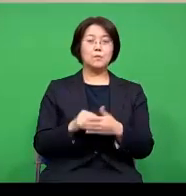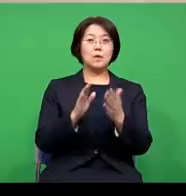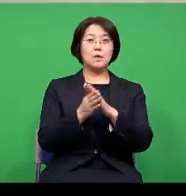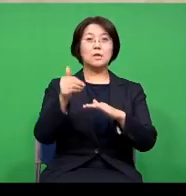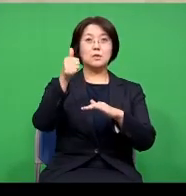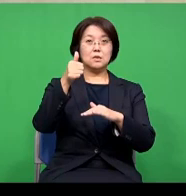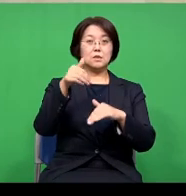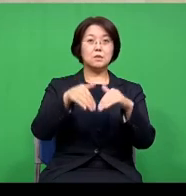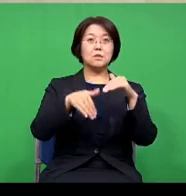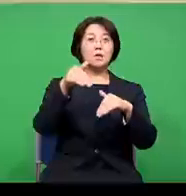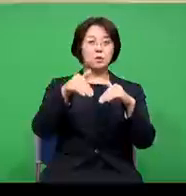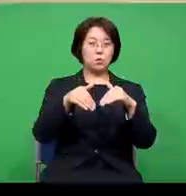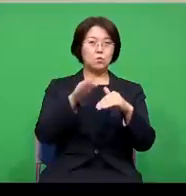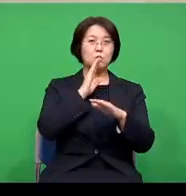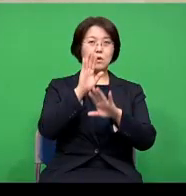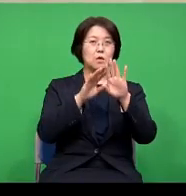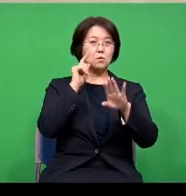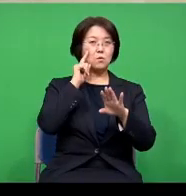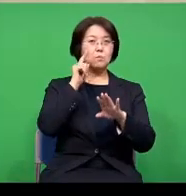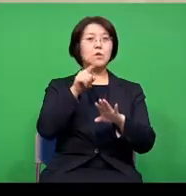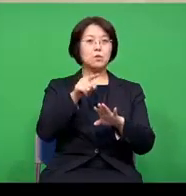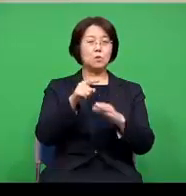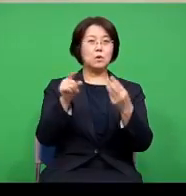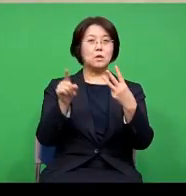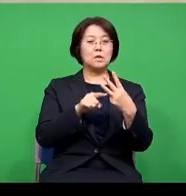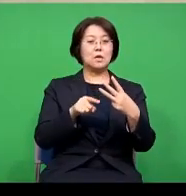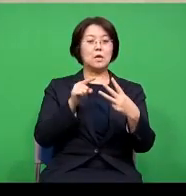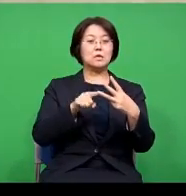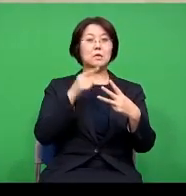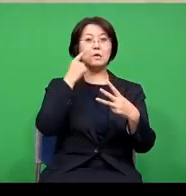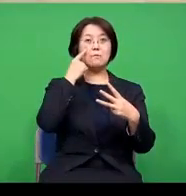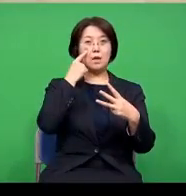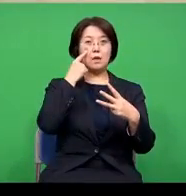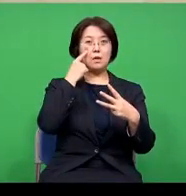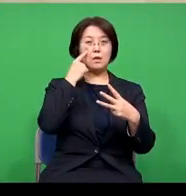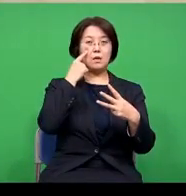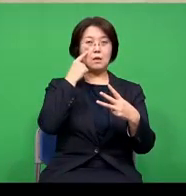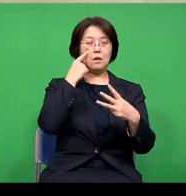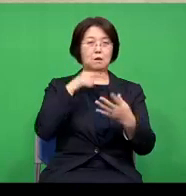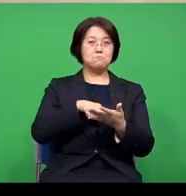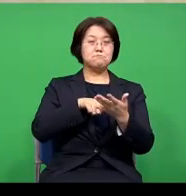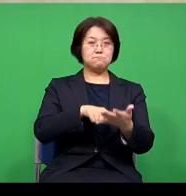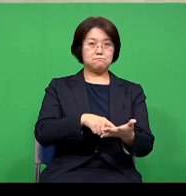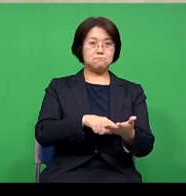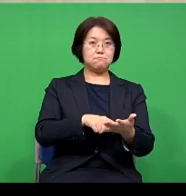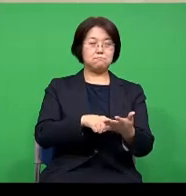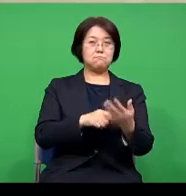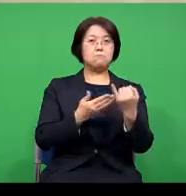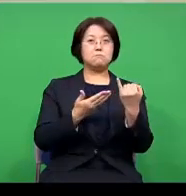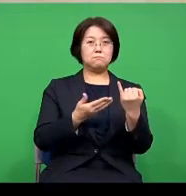事前の現状に目を転じると、3人目 の、まあ、あの名乗り上げた方